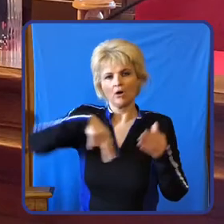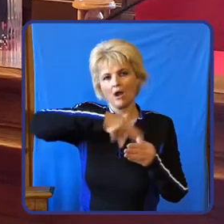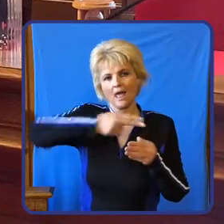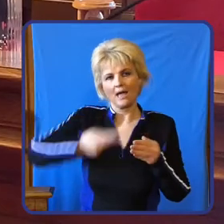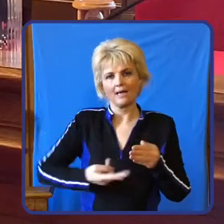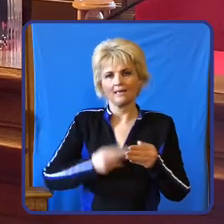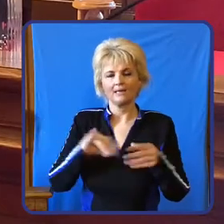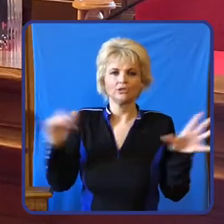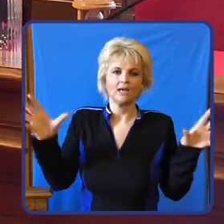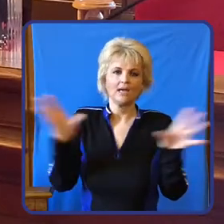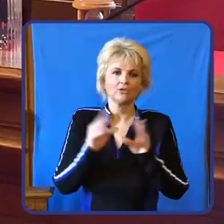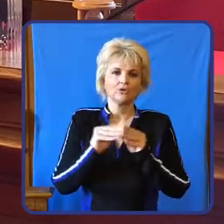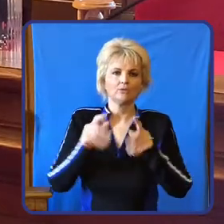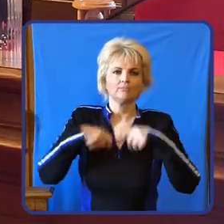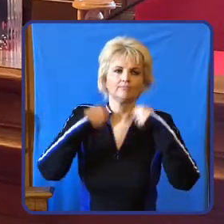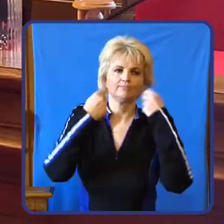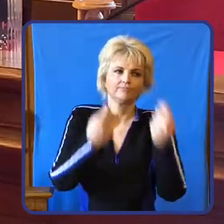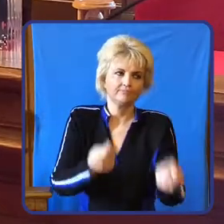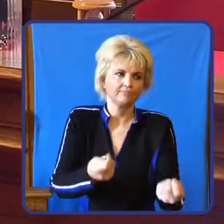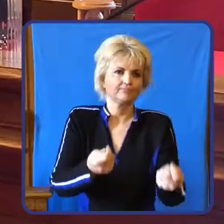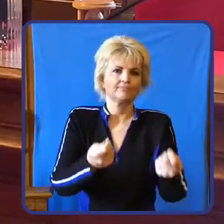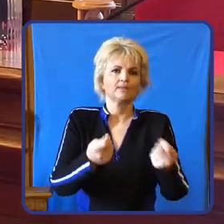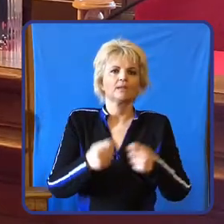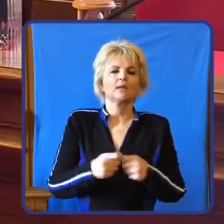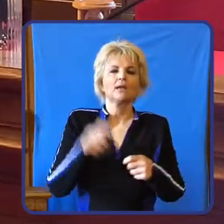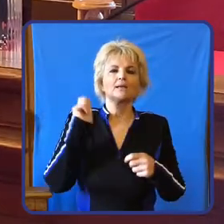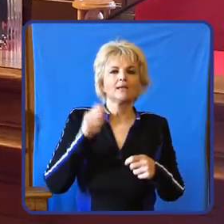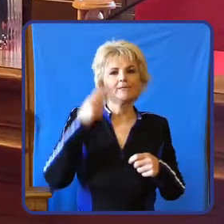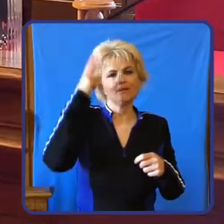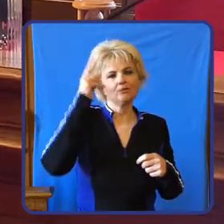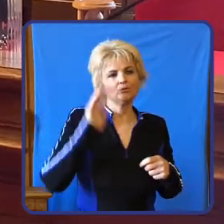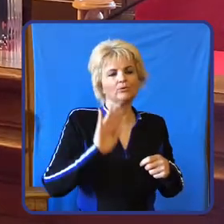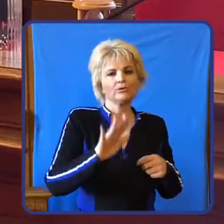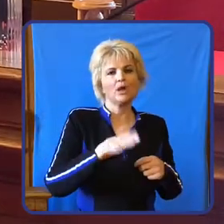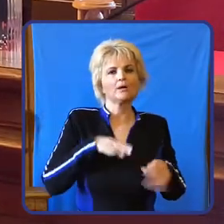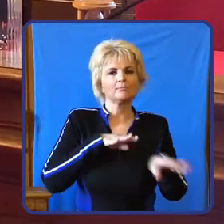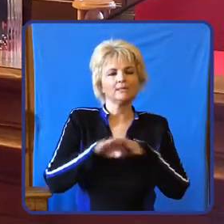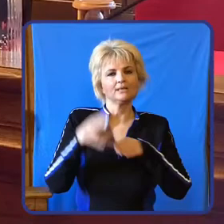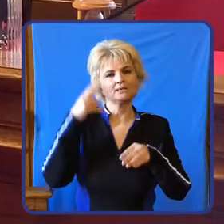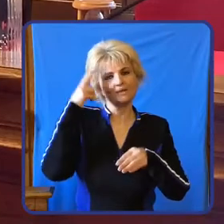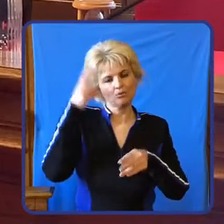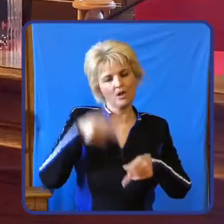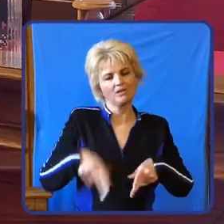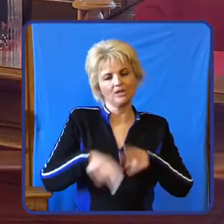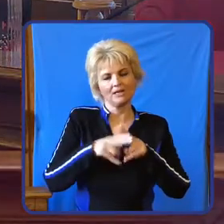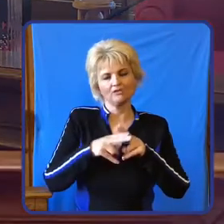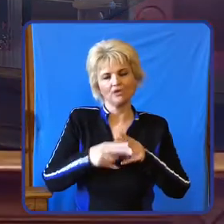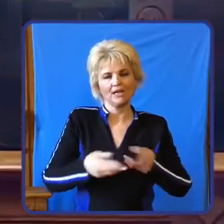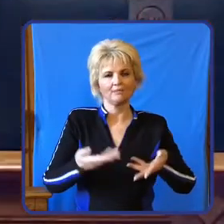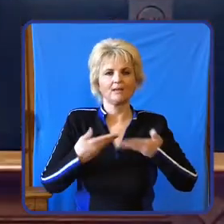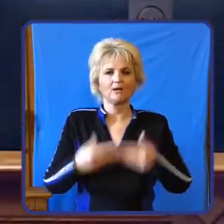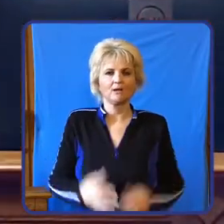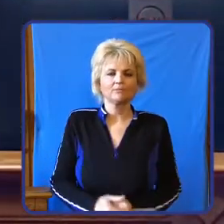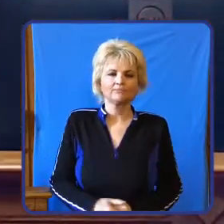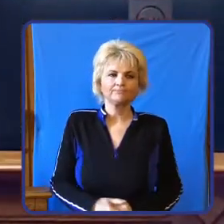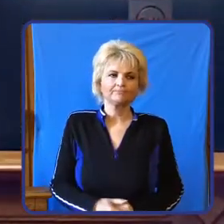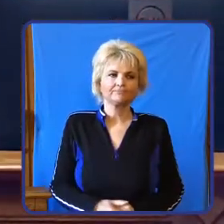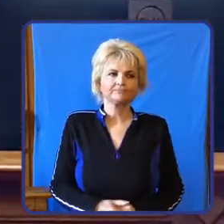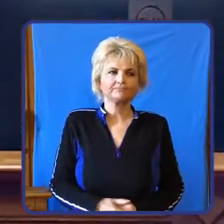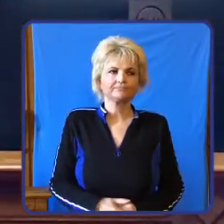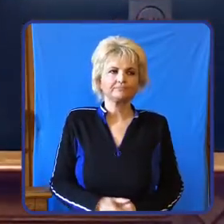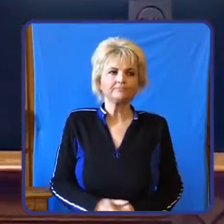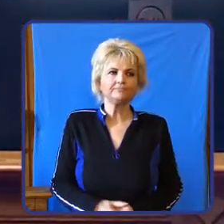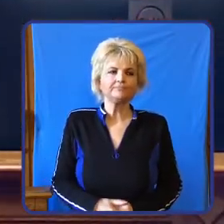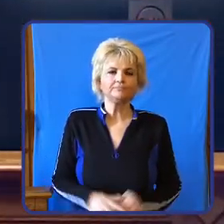aláírják, és együtt nyújthatjuk át képviselő úrnak, miniszter úrnak, hogy a segítséget megkapjuk. Köszönöm. Köszönöm